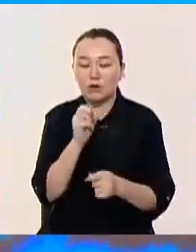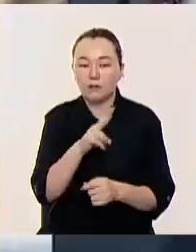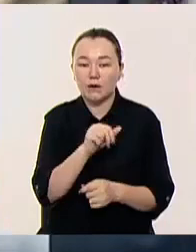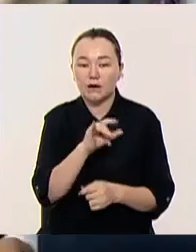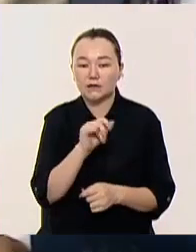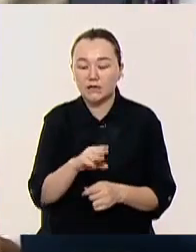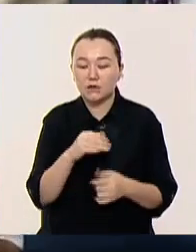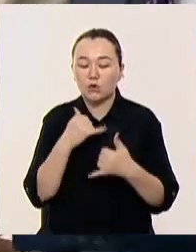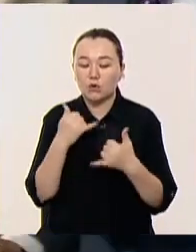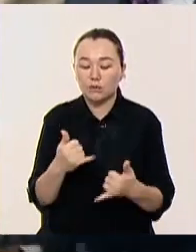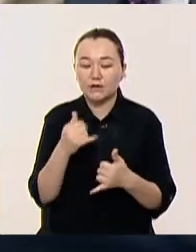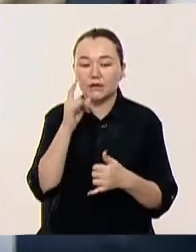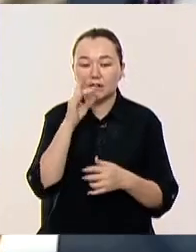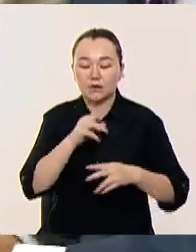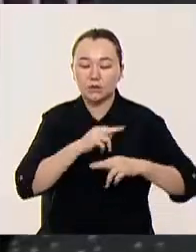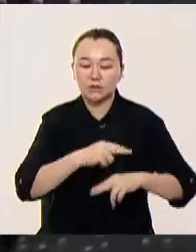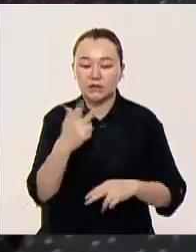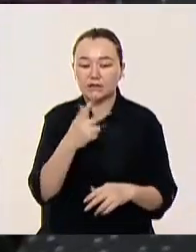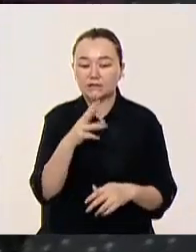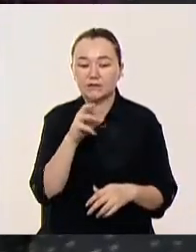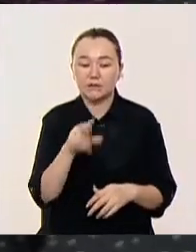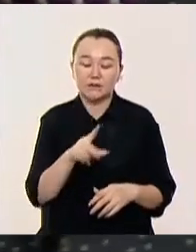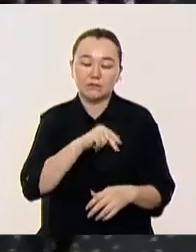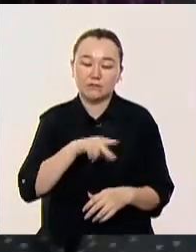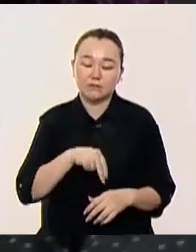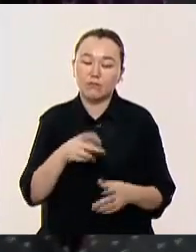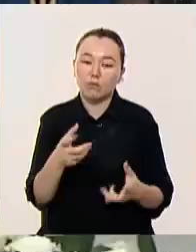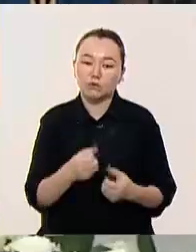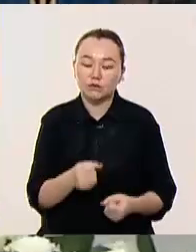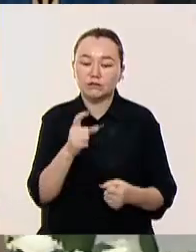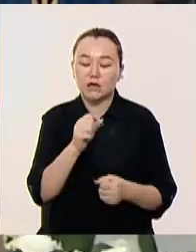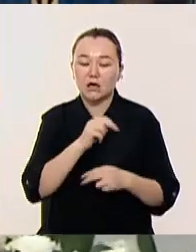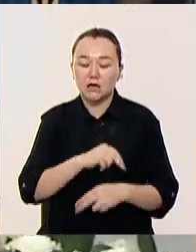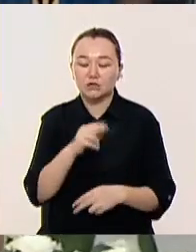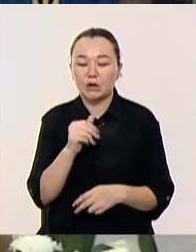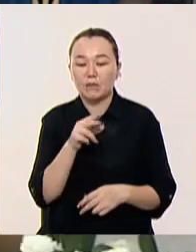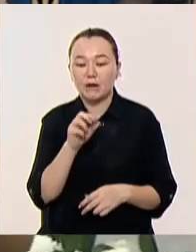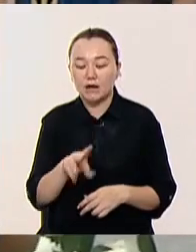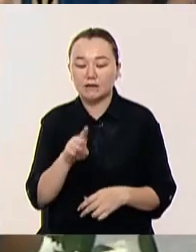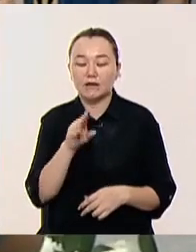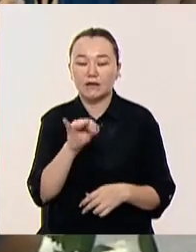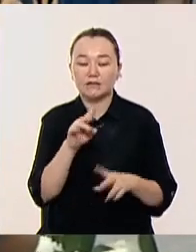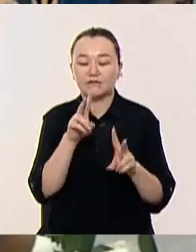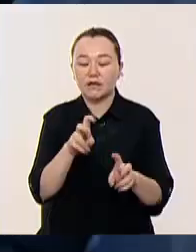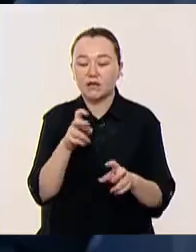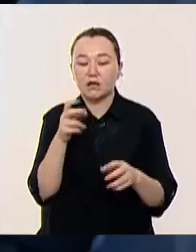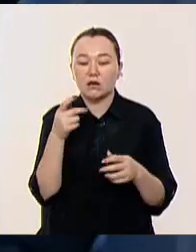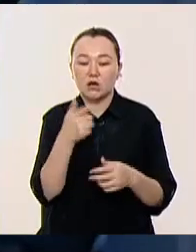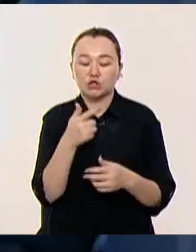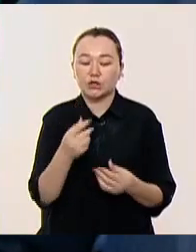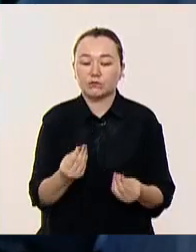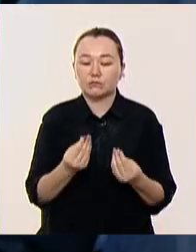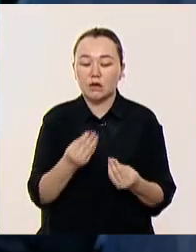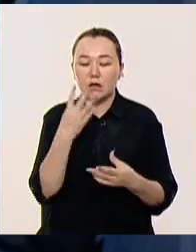Парасат, Курмет, Енбек Данха третьей степени, получили медали Ерен Енбегаушен, Шапагат, а также звание почетный гражданин